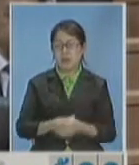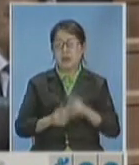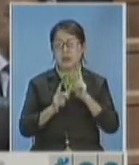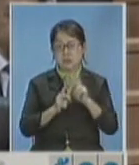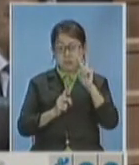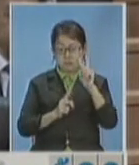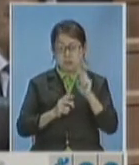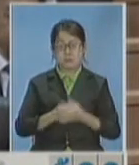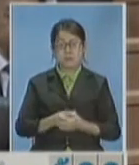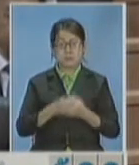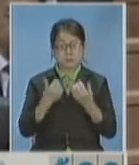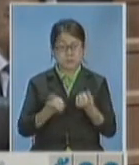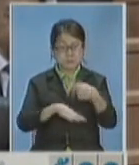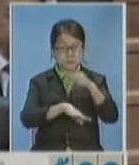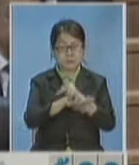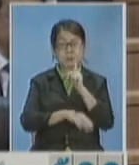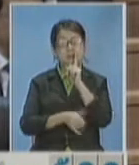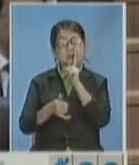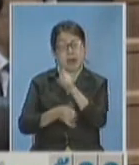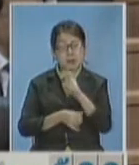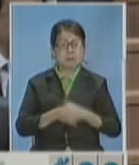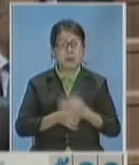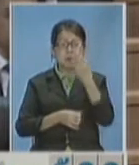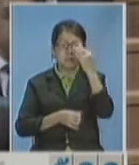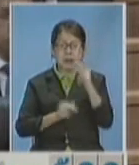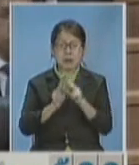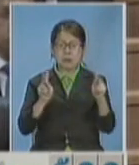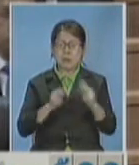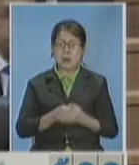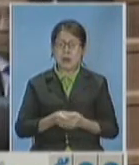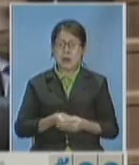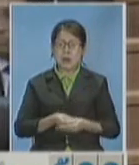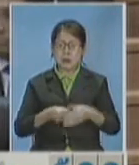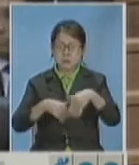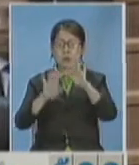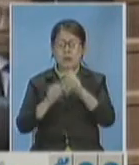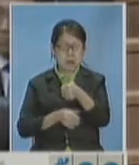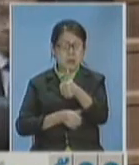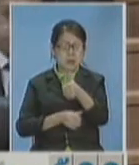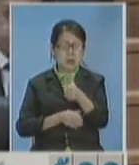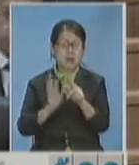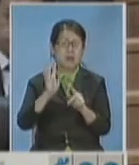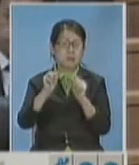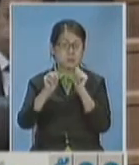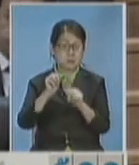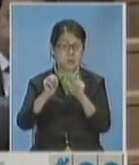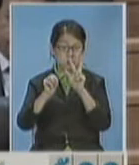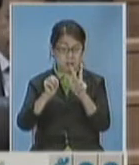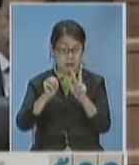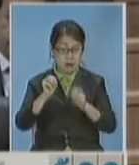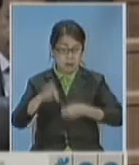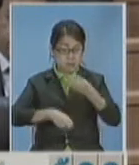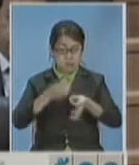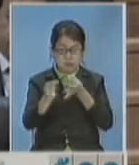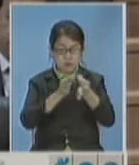ที่2เมื่อท่านประธานถามว่าทำไมกรรมธิการจึงอนุญาตให้สมาชิกแปรยติสงวนค